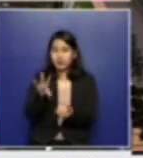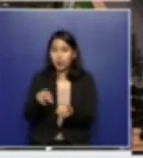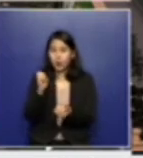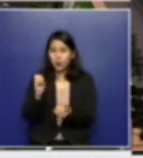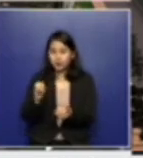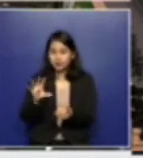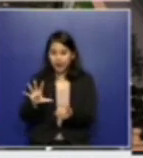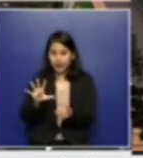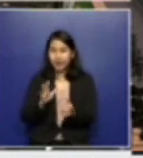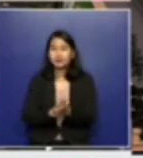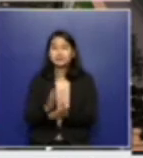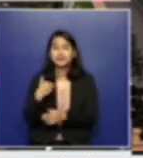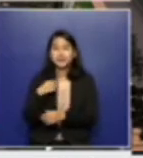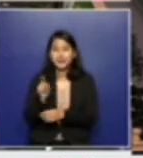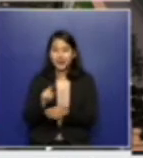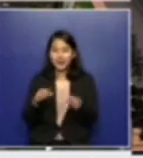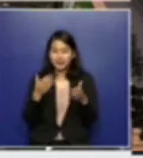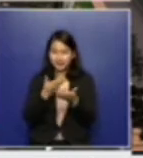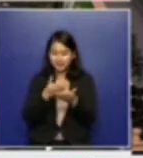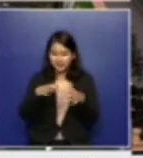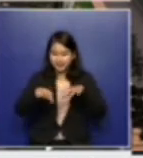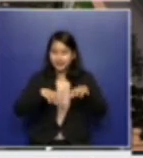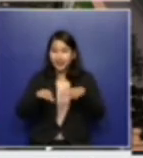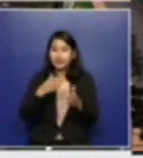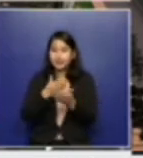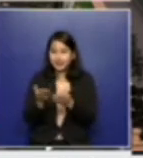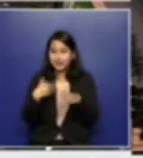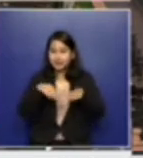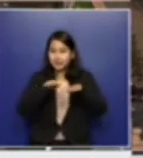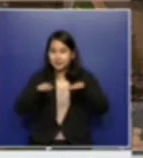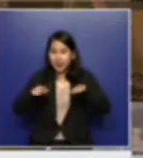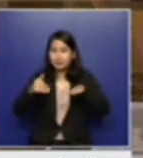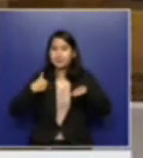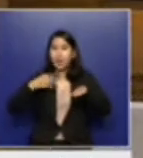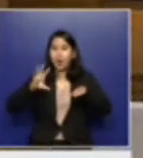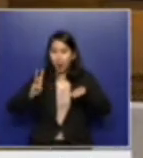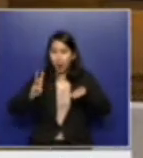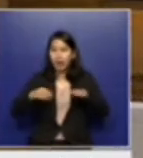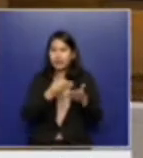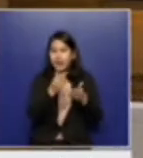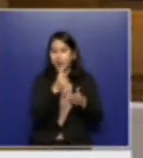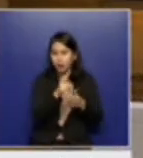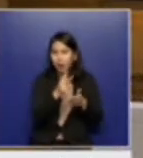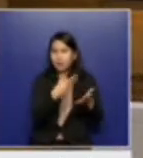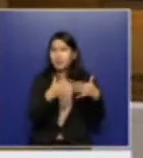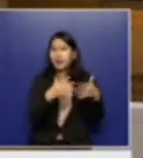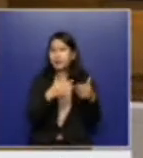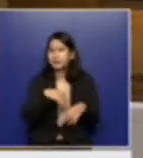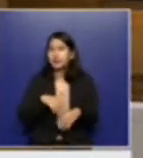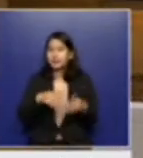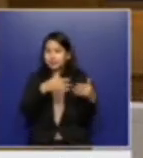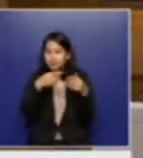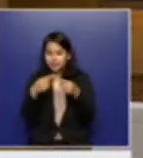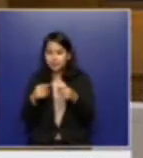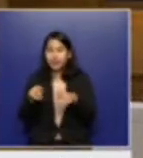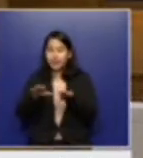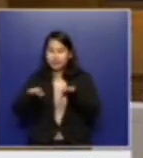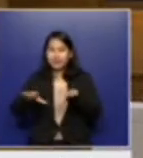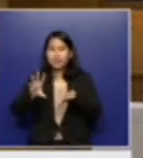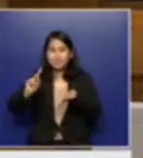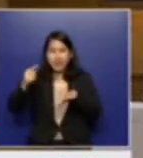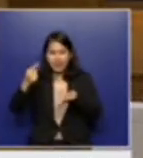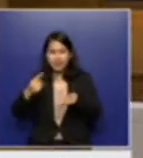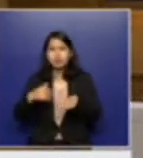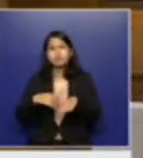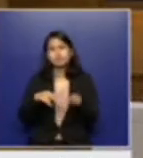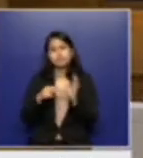จะมีการจัดซื้ออีก6ลำทั้งหมดนะครับท่านซื้อมา2ลำไม่ว่ากันนะครับแต่ว่าอีก4ลำเนี่ยผมขออนุญาตขอความเห็